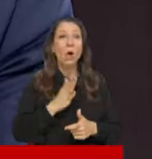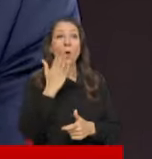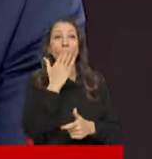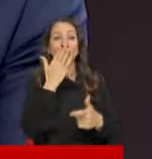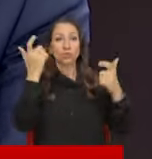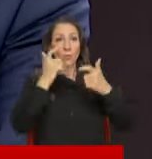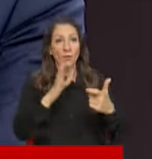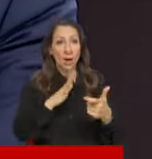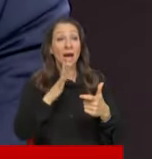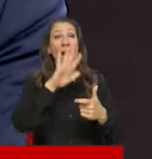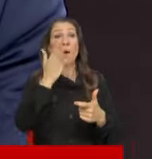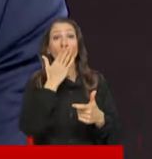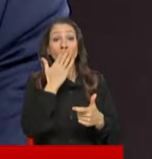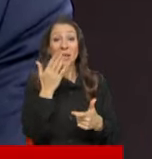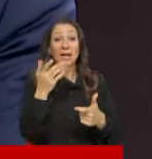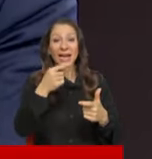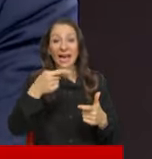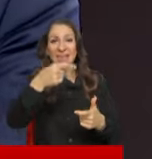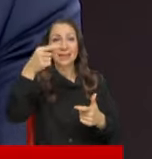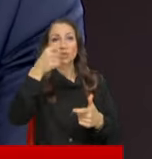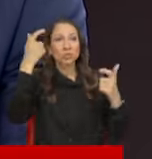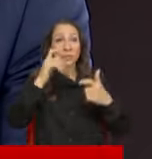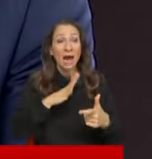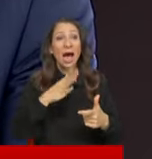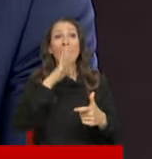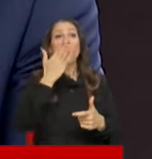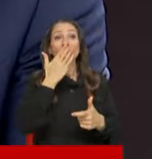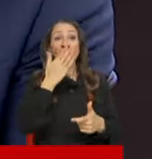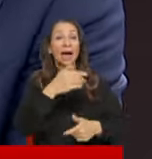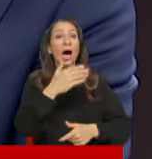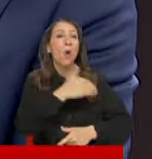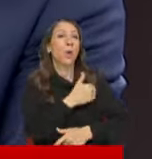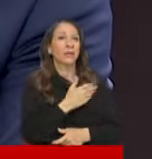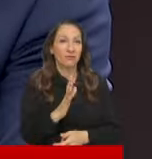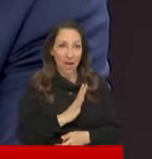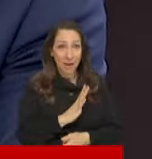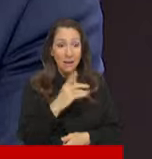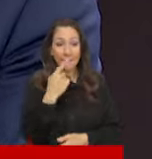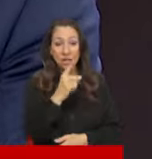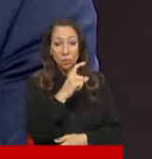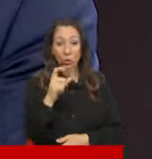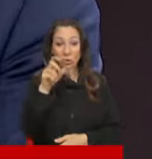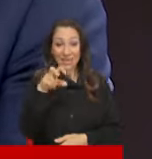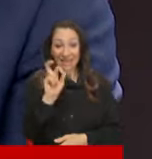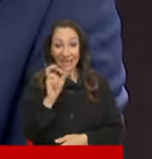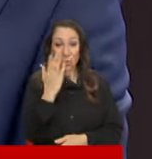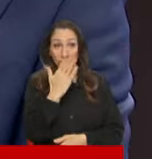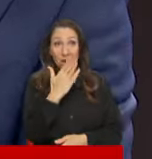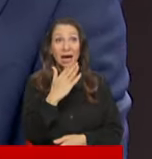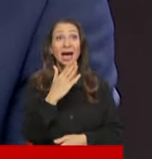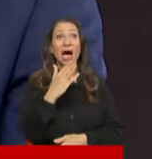okul sorumlular mız var her okulda kat sorumlular var her okulda avukatlarımız var yani 1980 okulda her